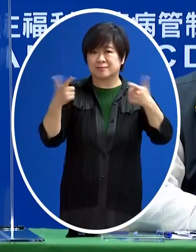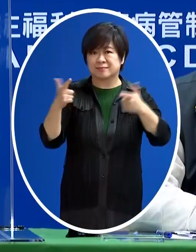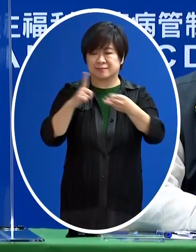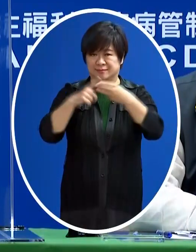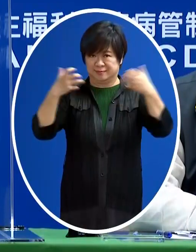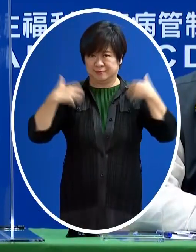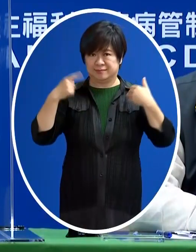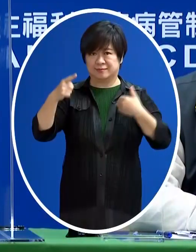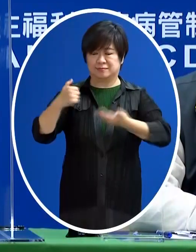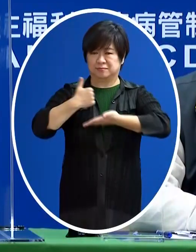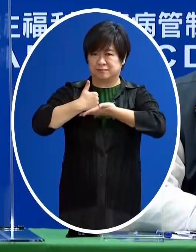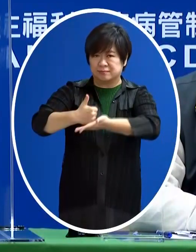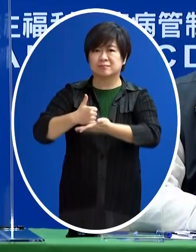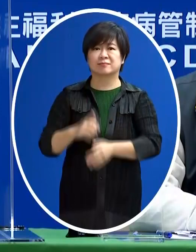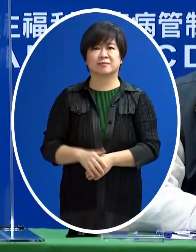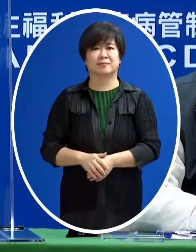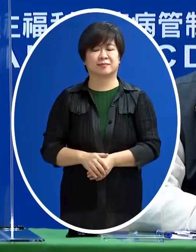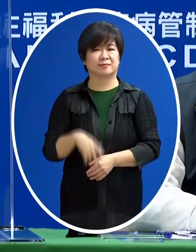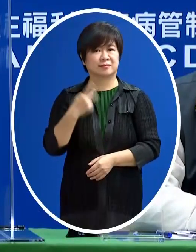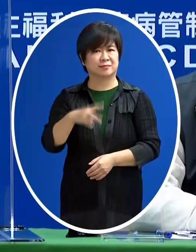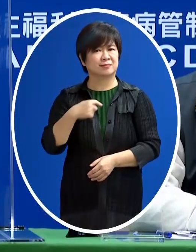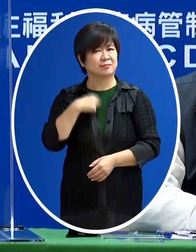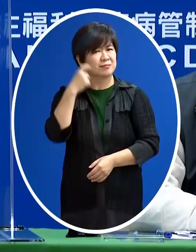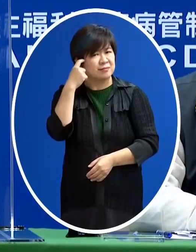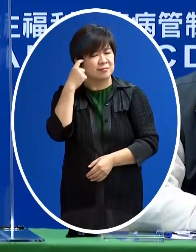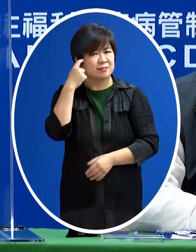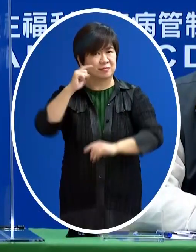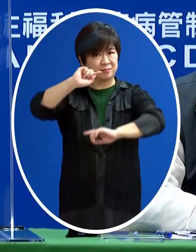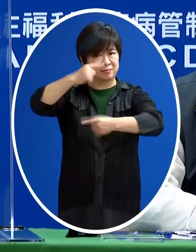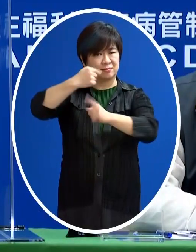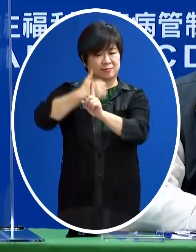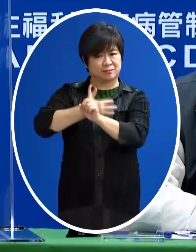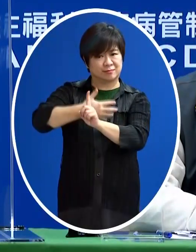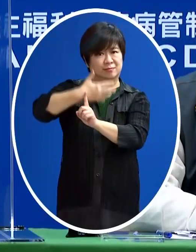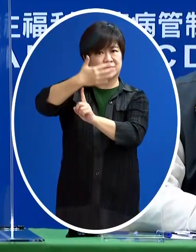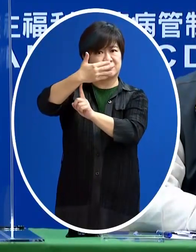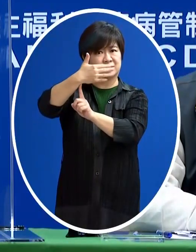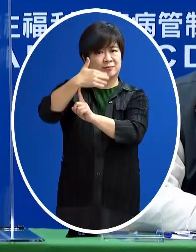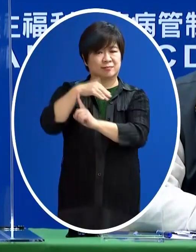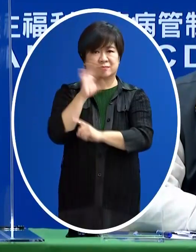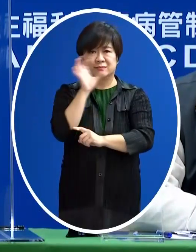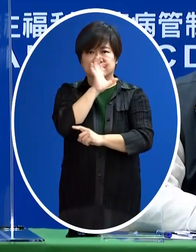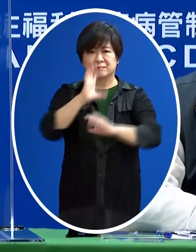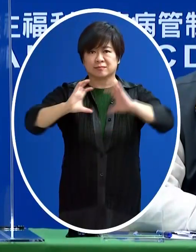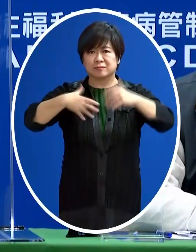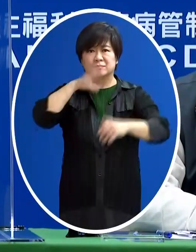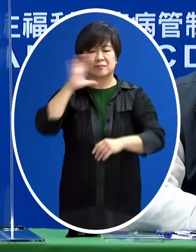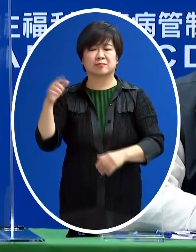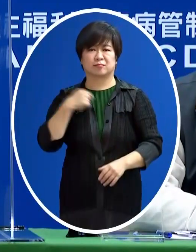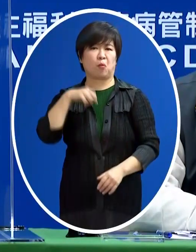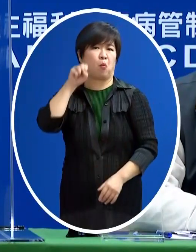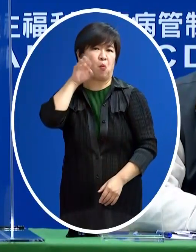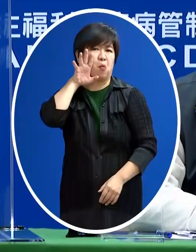单位的邀请。那第三个，我认为能够在元旦申请领唱国歌，这是我个人的荣誉。